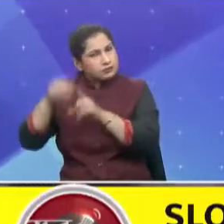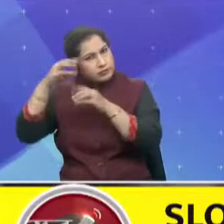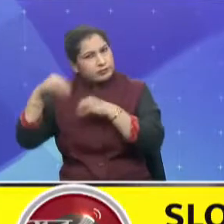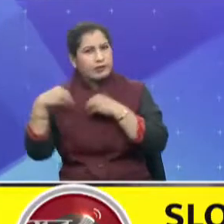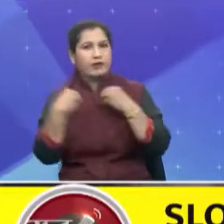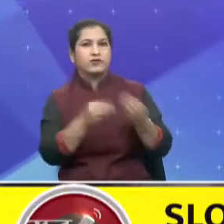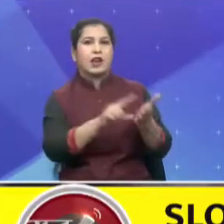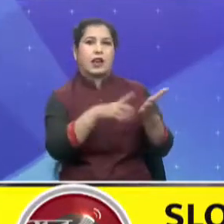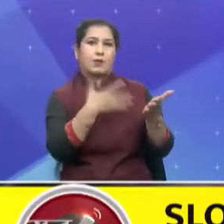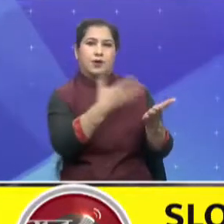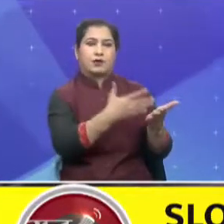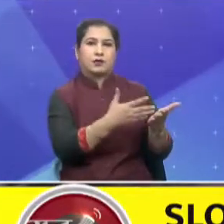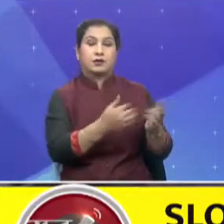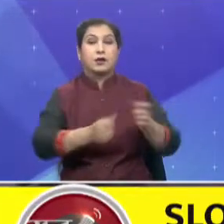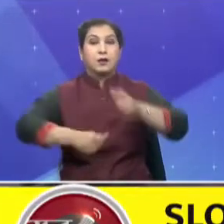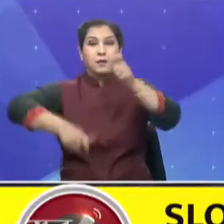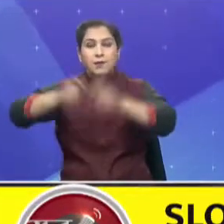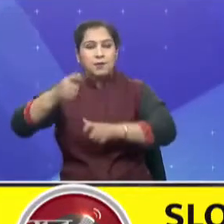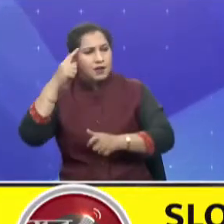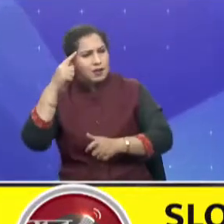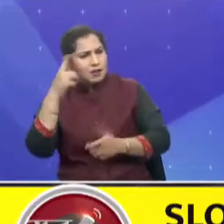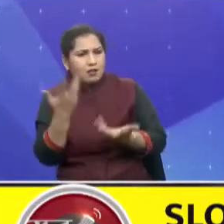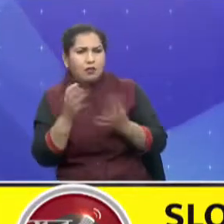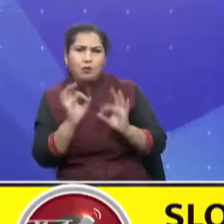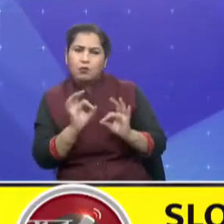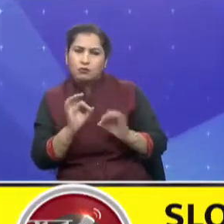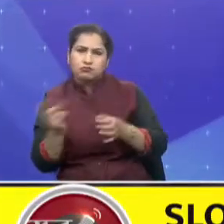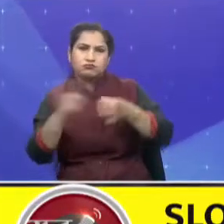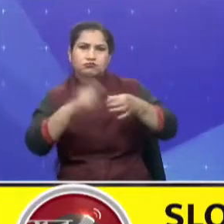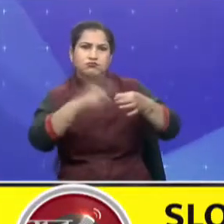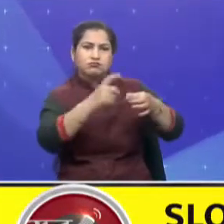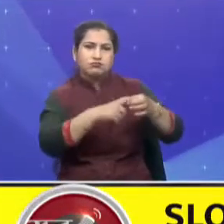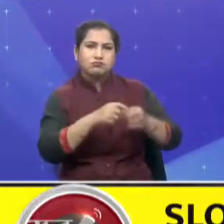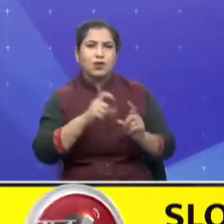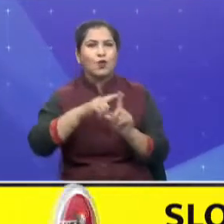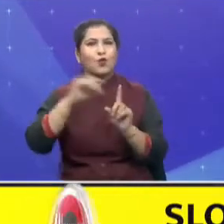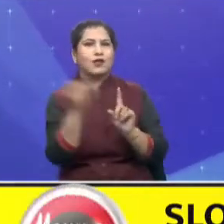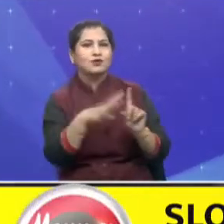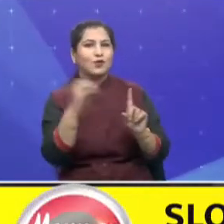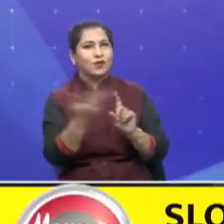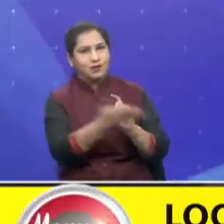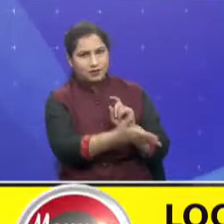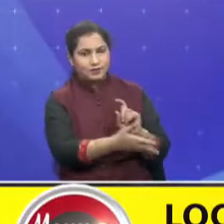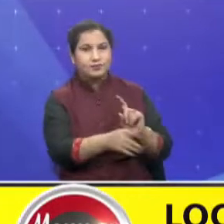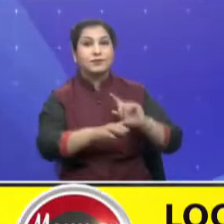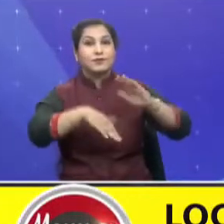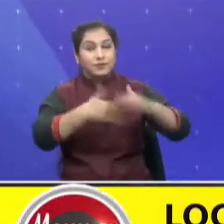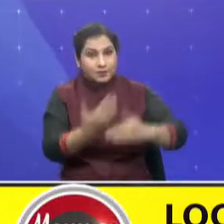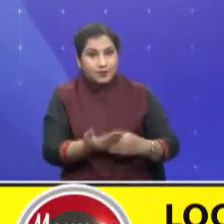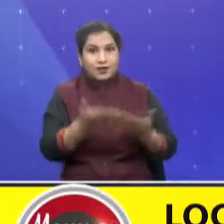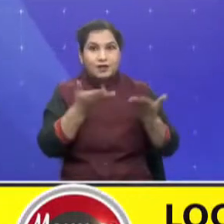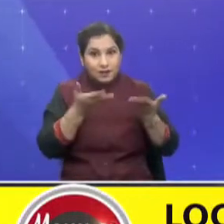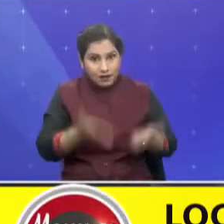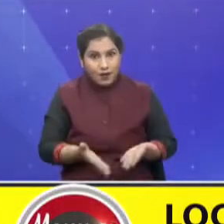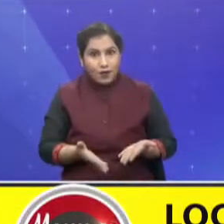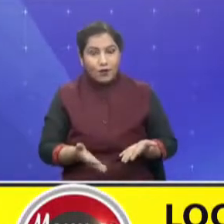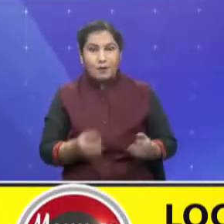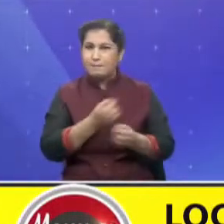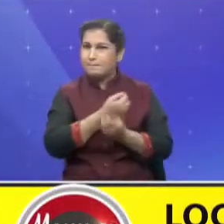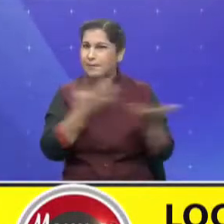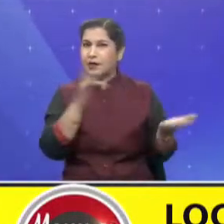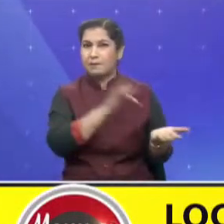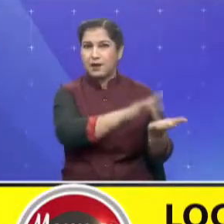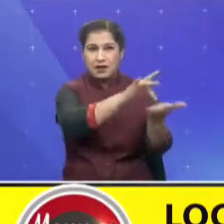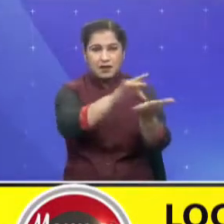धीरे धीरे लोग इससे जुड़ते चले गए और योगदान करते गए। यदाद्री भुवनागिरी